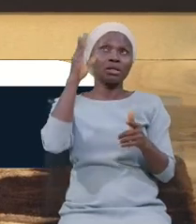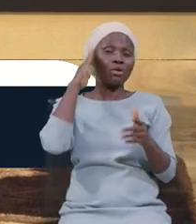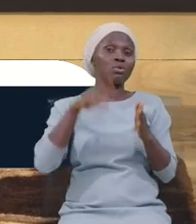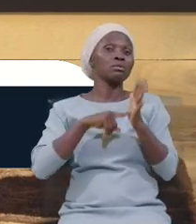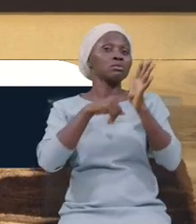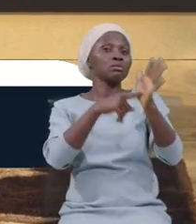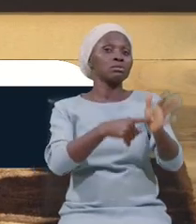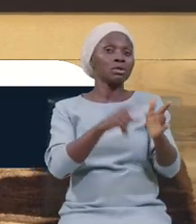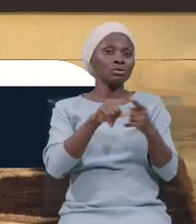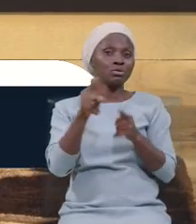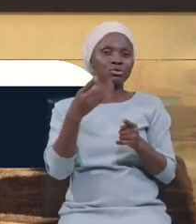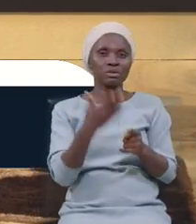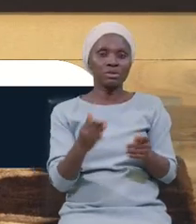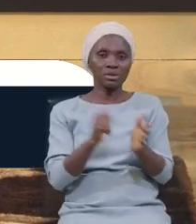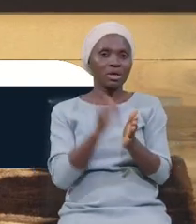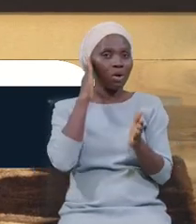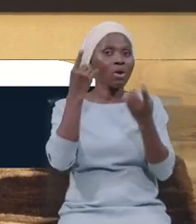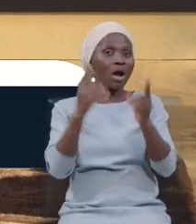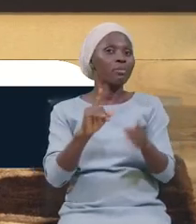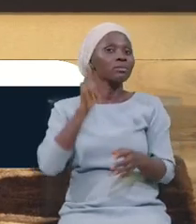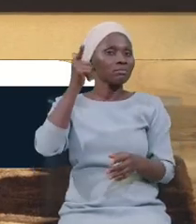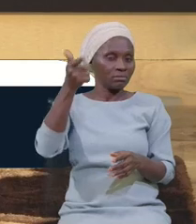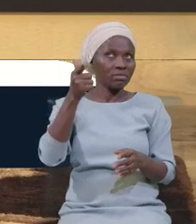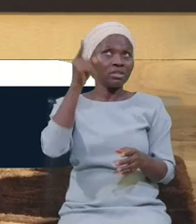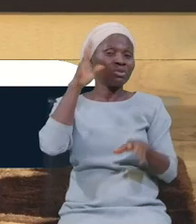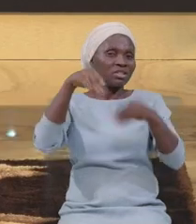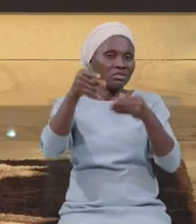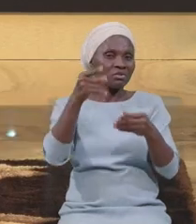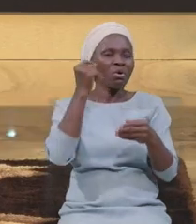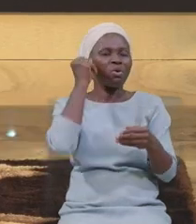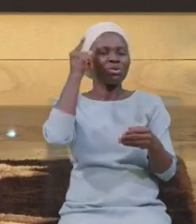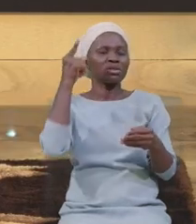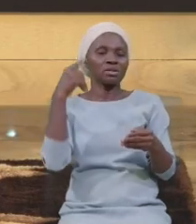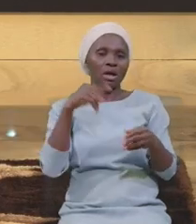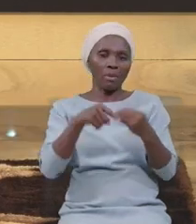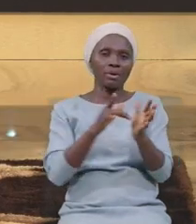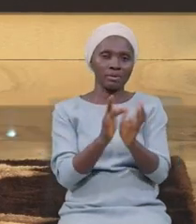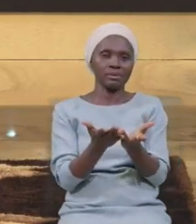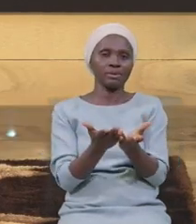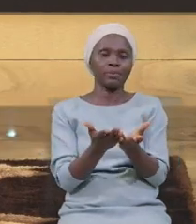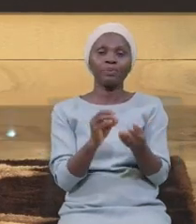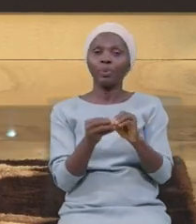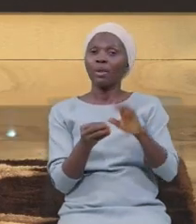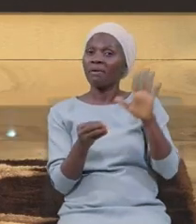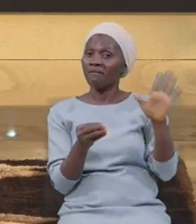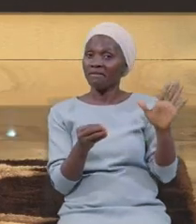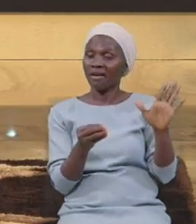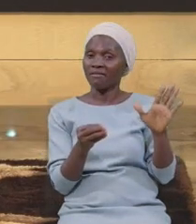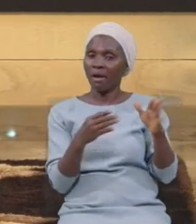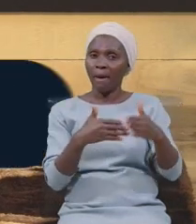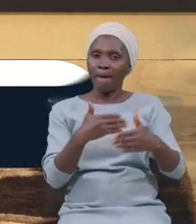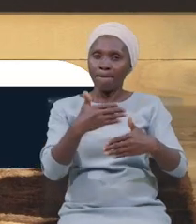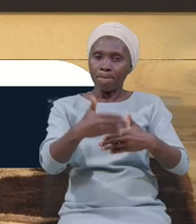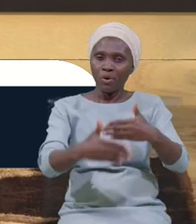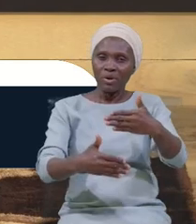révélera les choses à venir. Il vous donnera la compréhension et la perception de l'Écriture. Numéro 5, le progrès